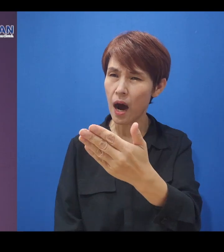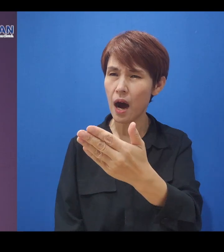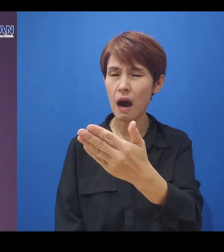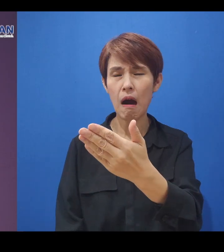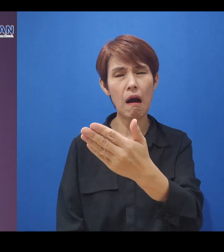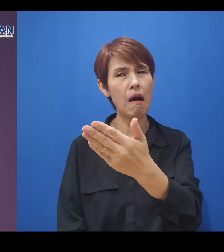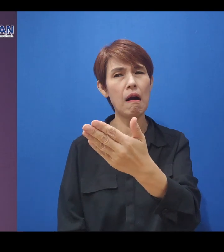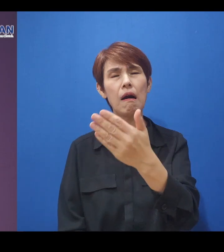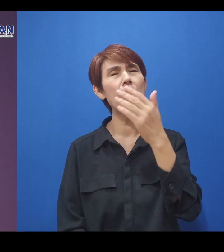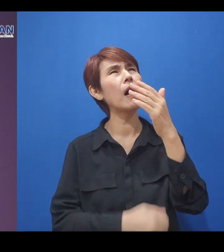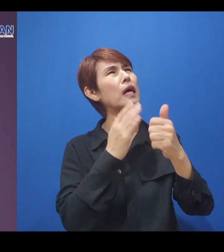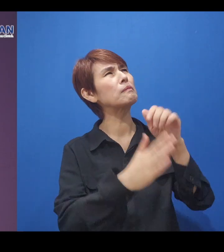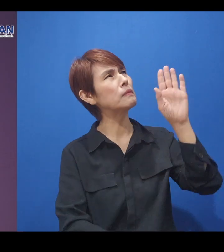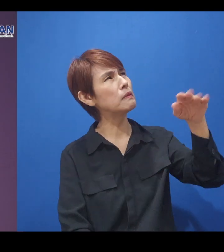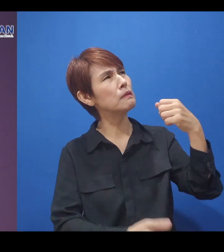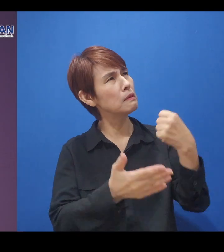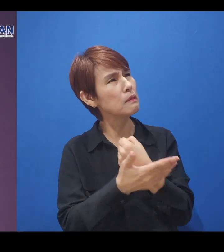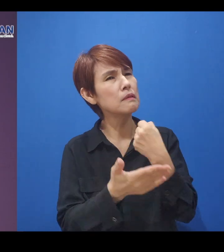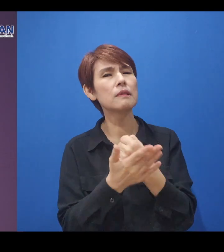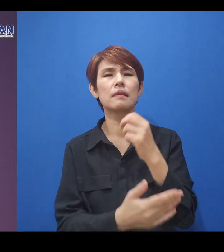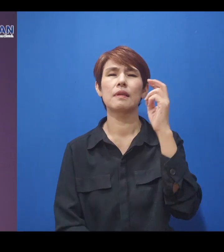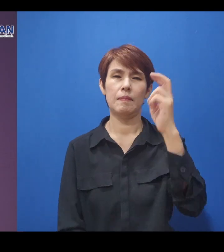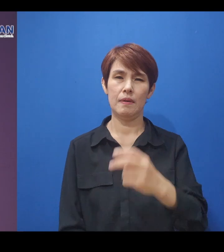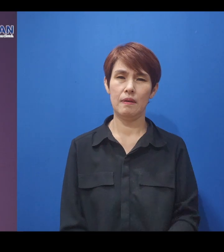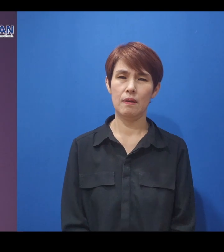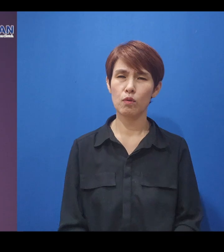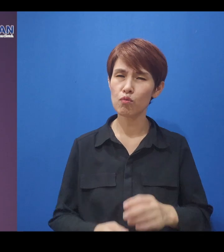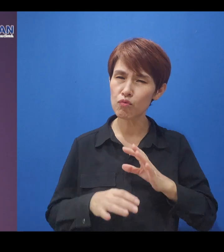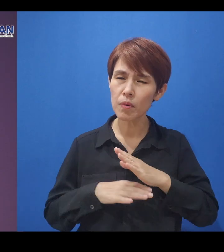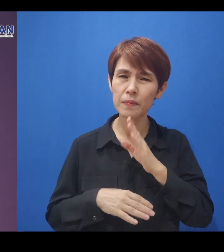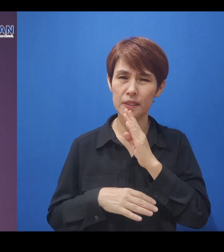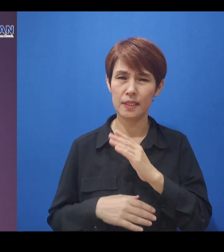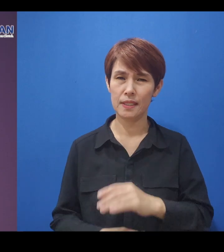안 서운하겠어요? 안 두렵겠어요?